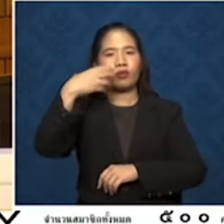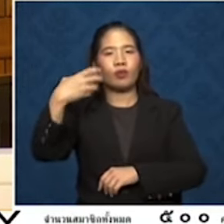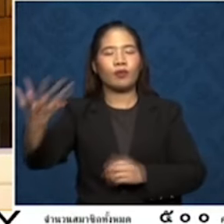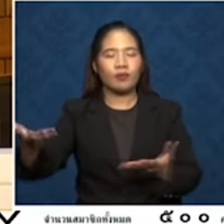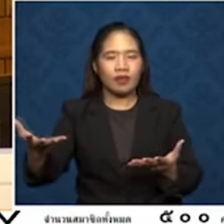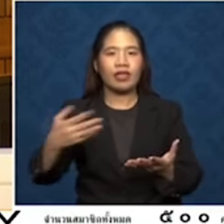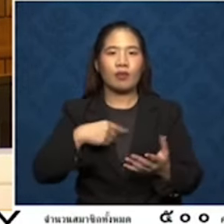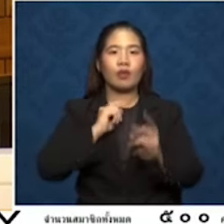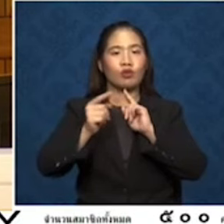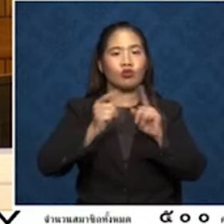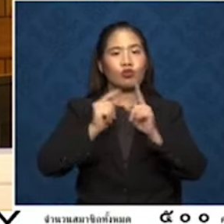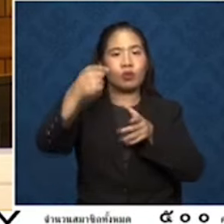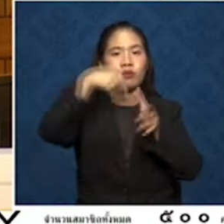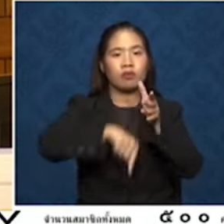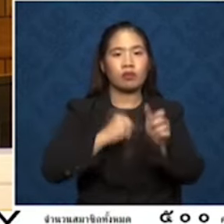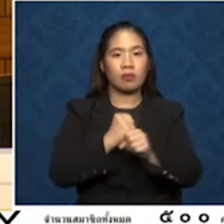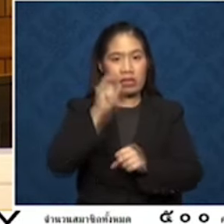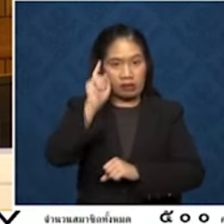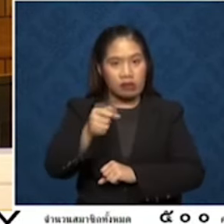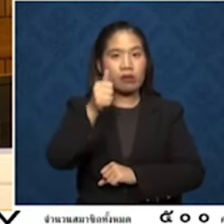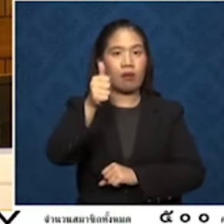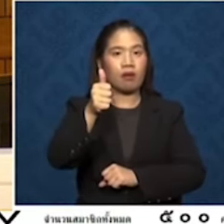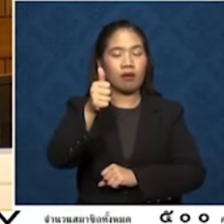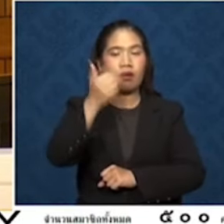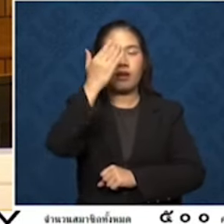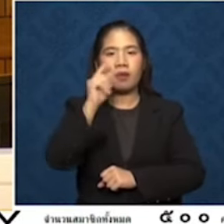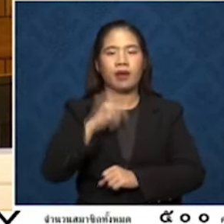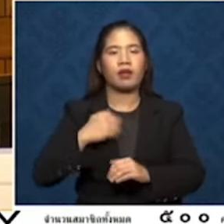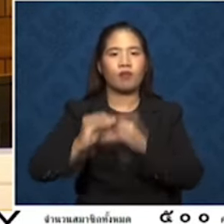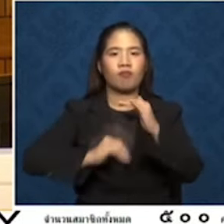เนื้องานดีกว่านะครับว่าเราก็พยายามที่จะพัฒนากองทัพต่อไป